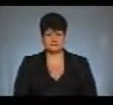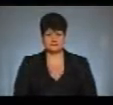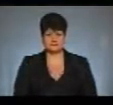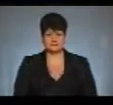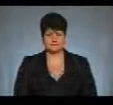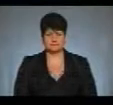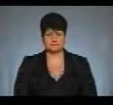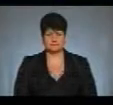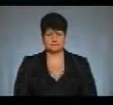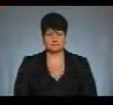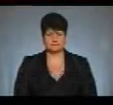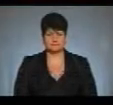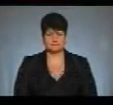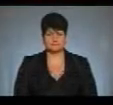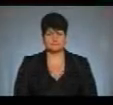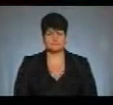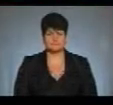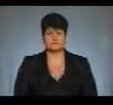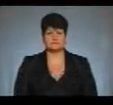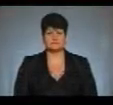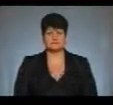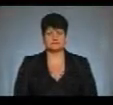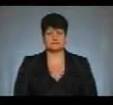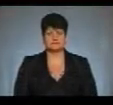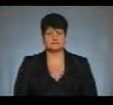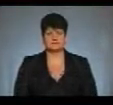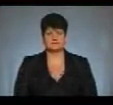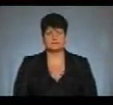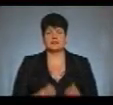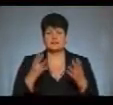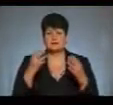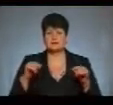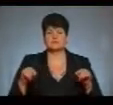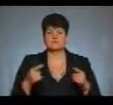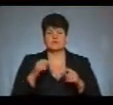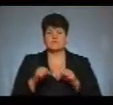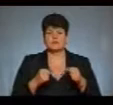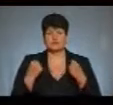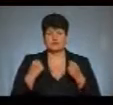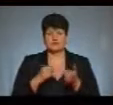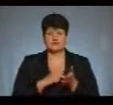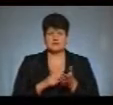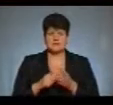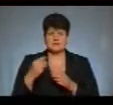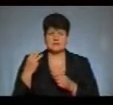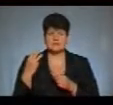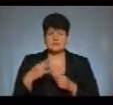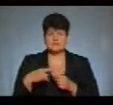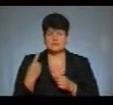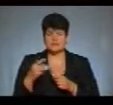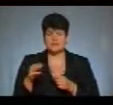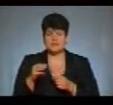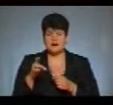Анжела Шова, Андрій Бодак, Оксана Галіяш, новини. День зародження велоспорту відзначають 31 травня. Того